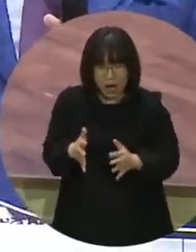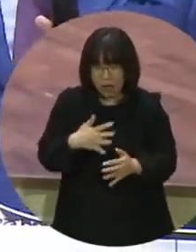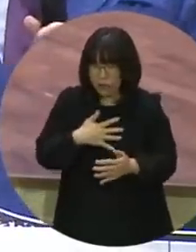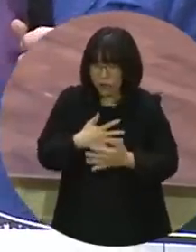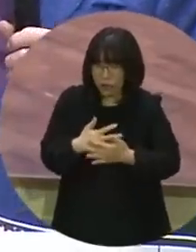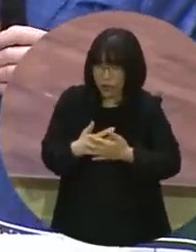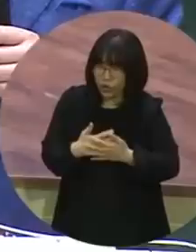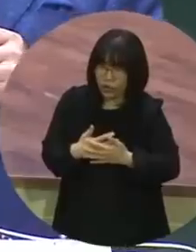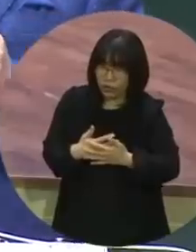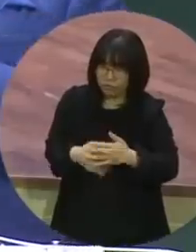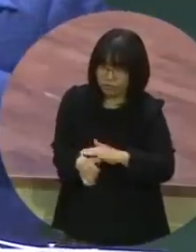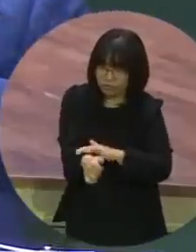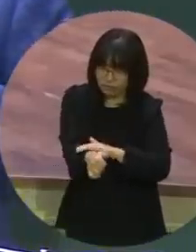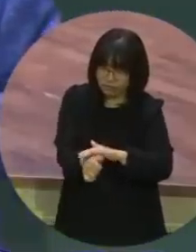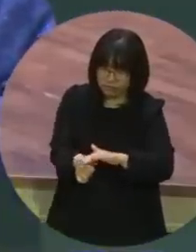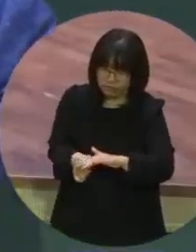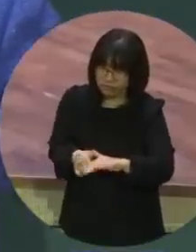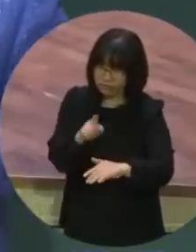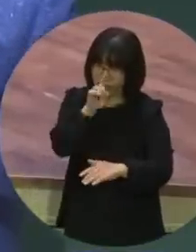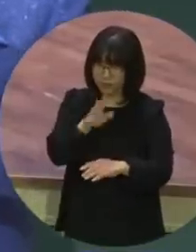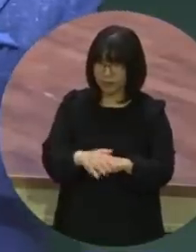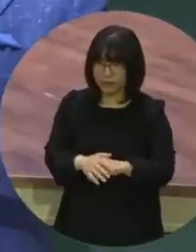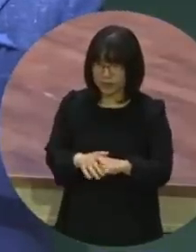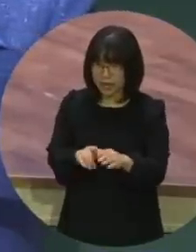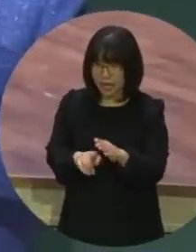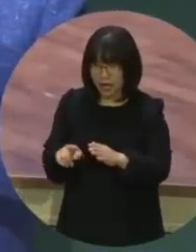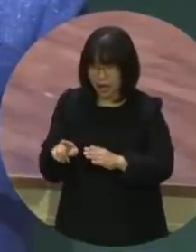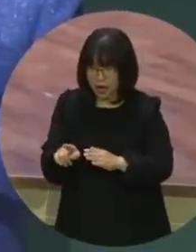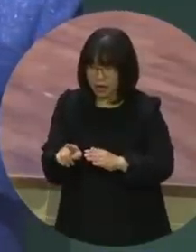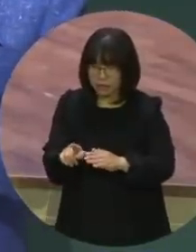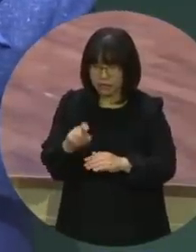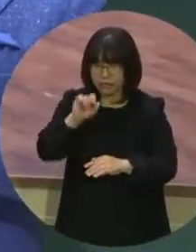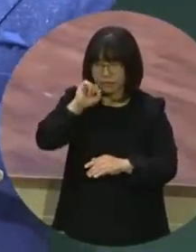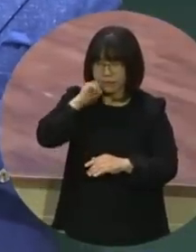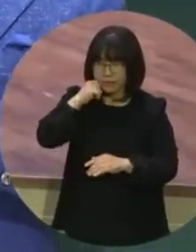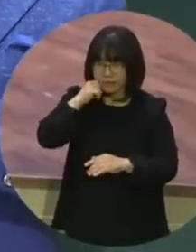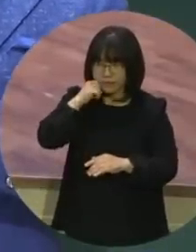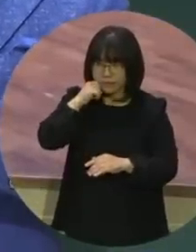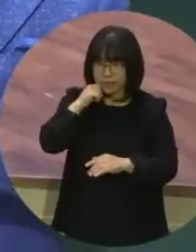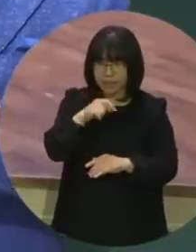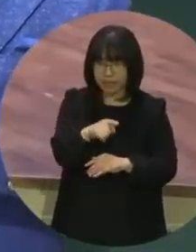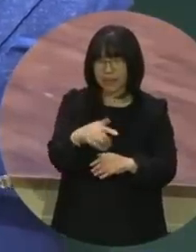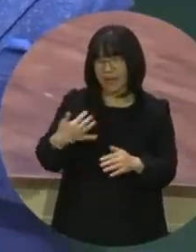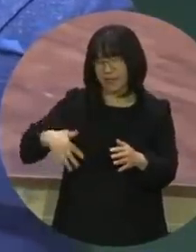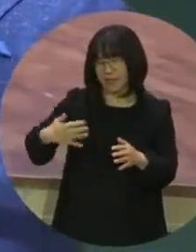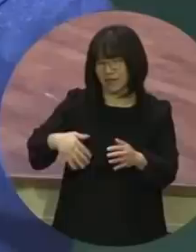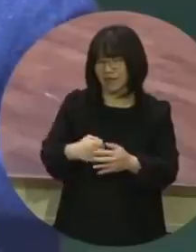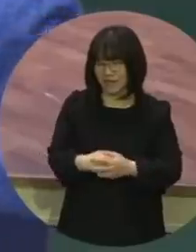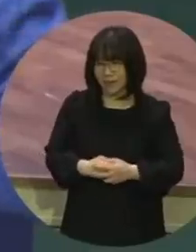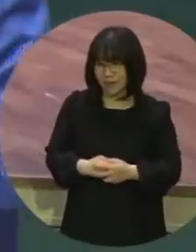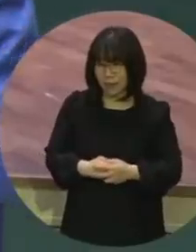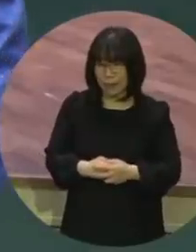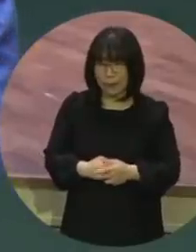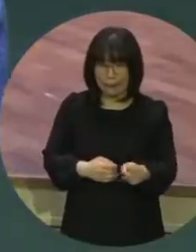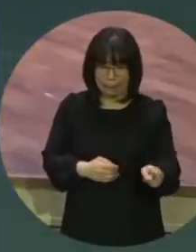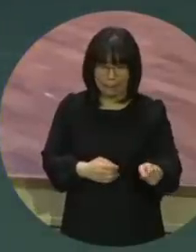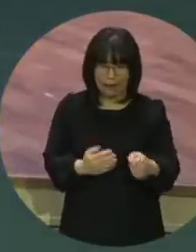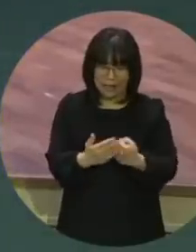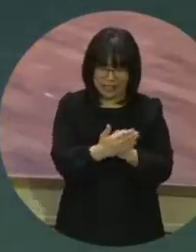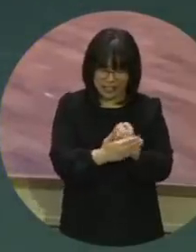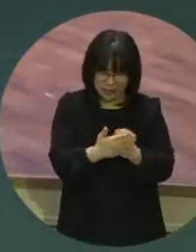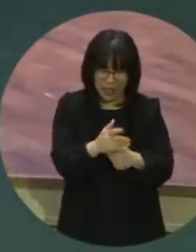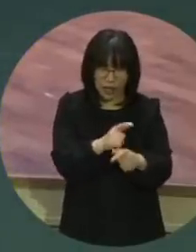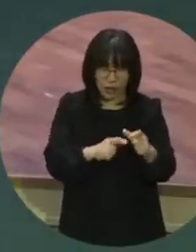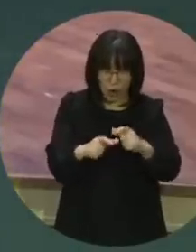가서 뭐 그렇게 이렇게 나선 게 막 말 한마디 하는 게 겁이 납니까? 그 사람은 아직까지 은혜 덜